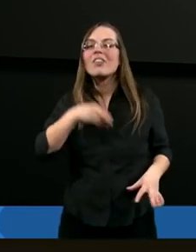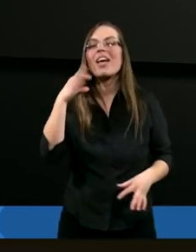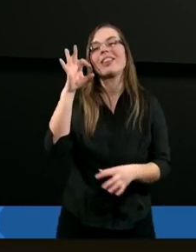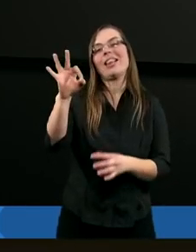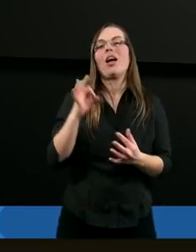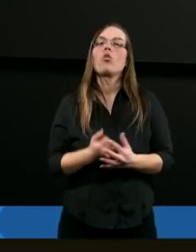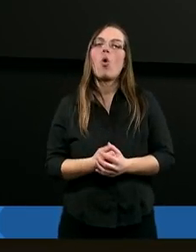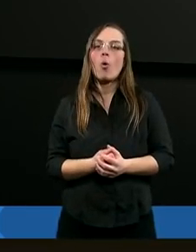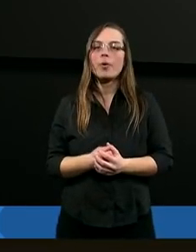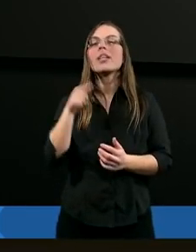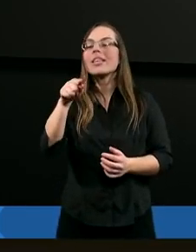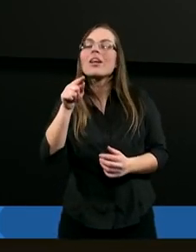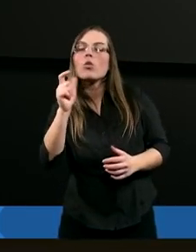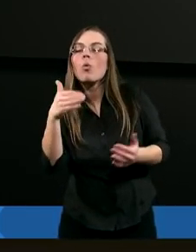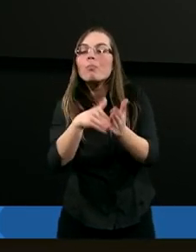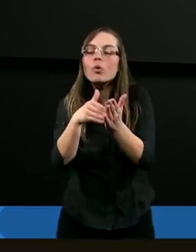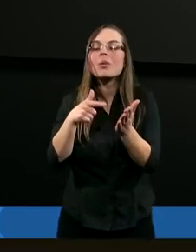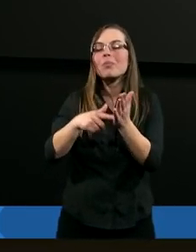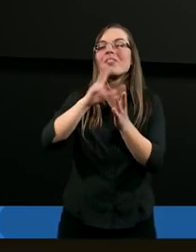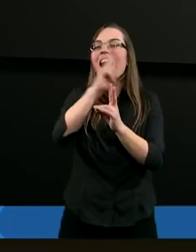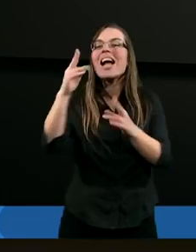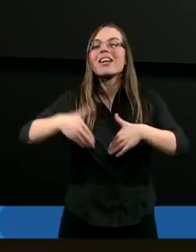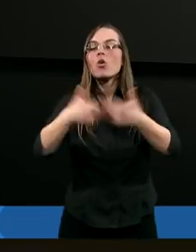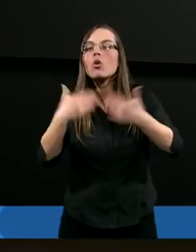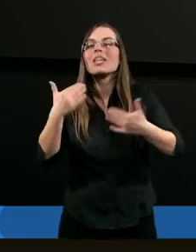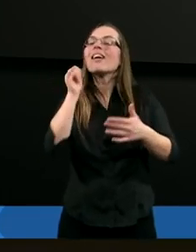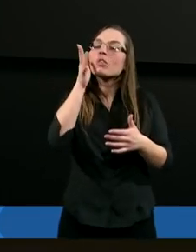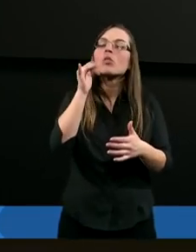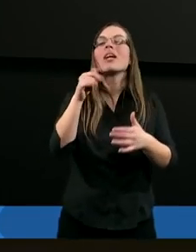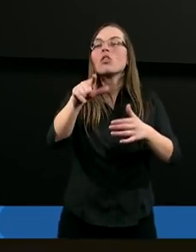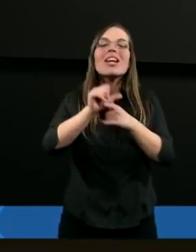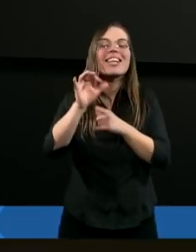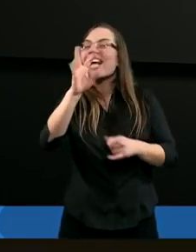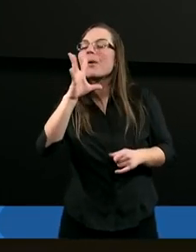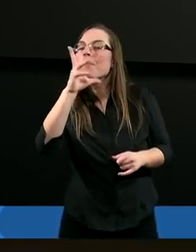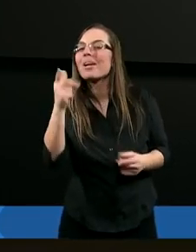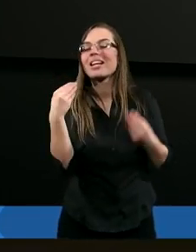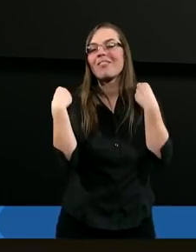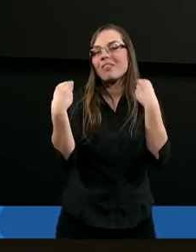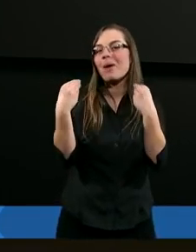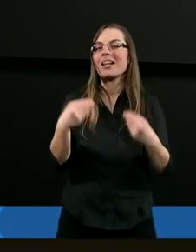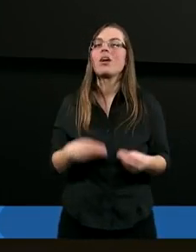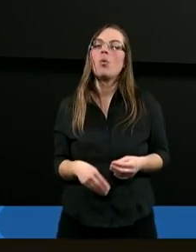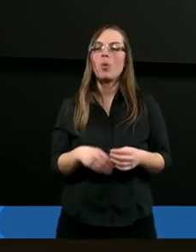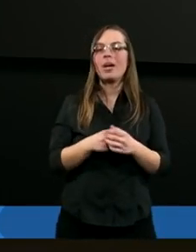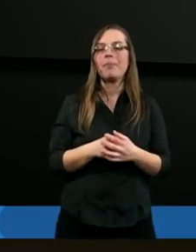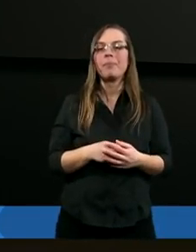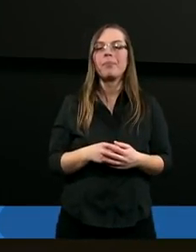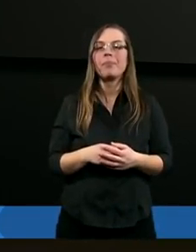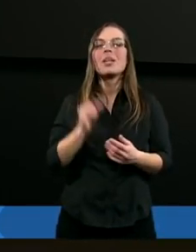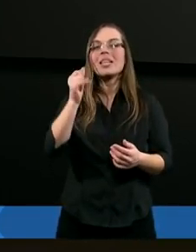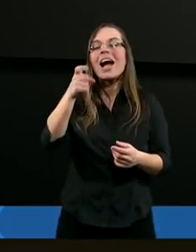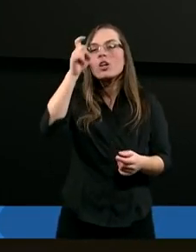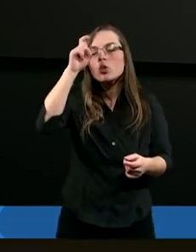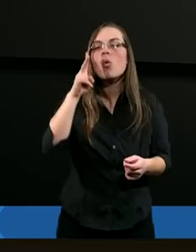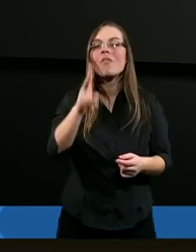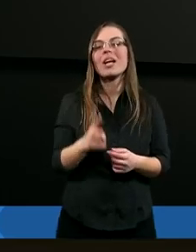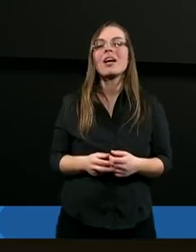Świętego. Tego potrzebujemy wszyscy i to takie piękne jest. Tak, człowiek